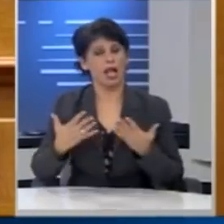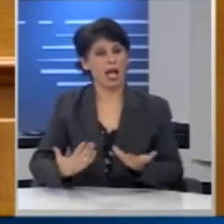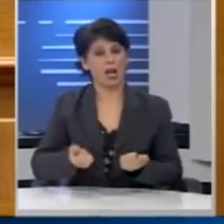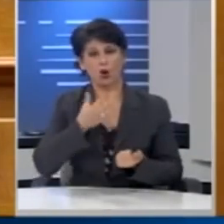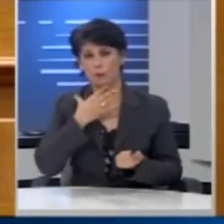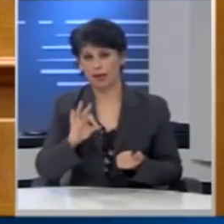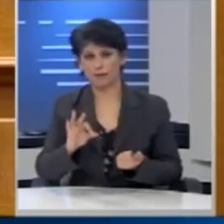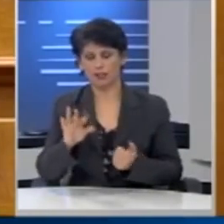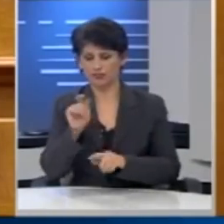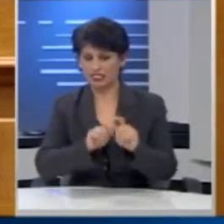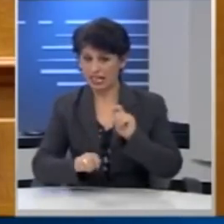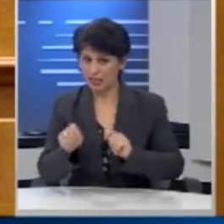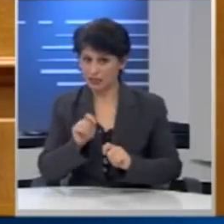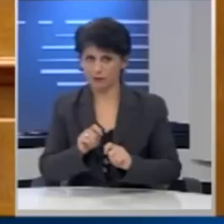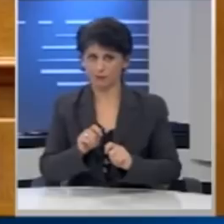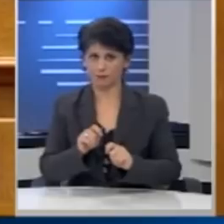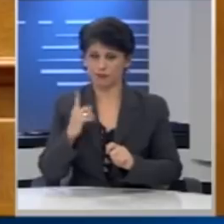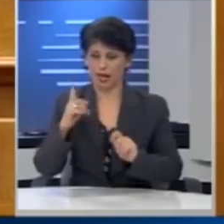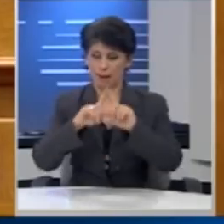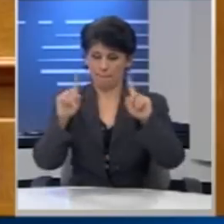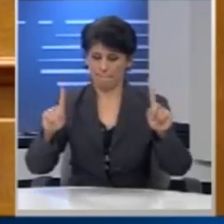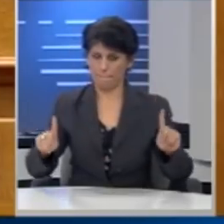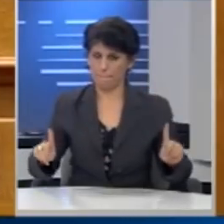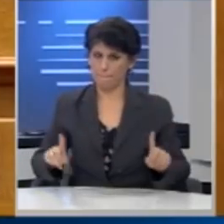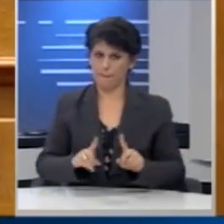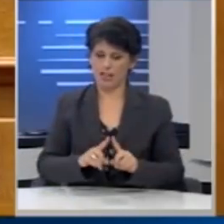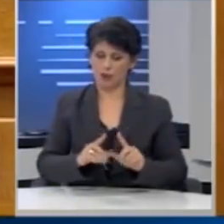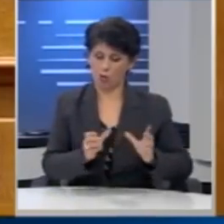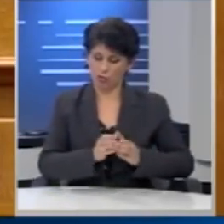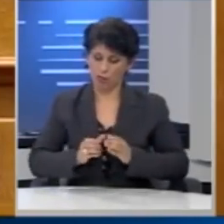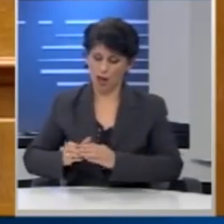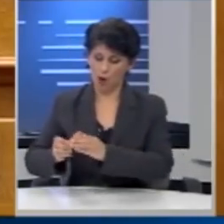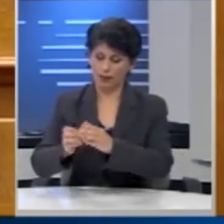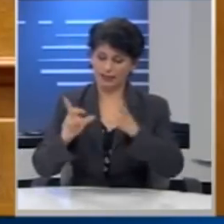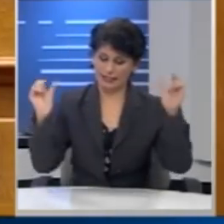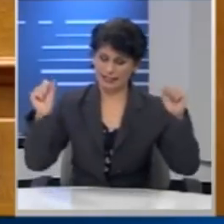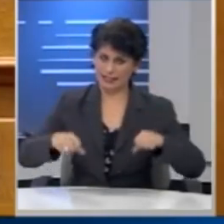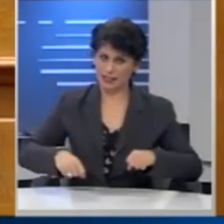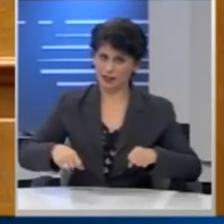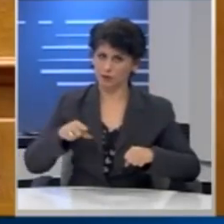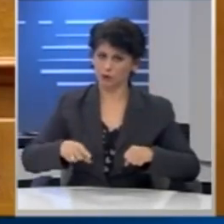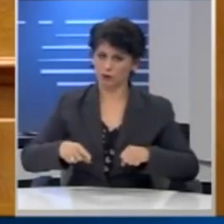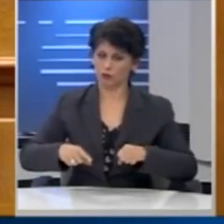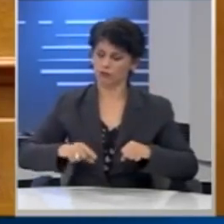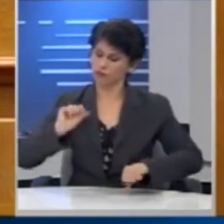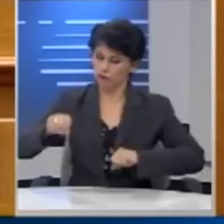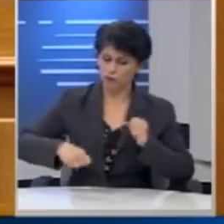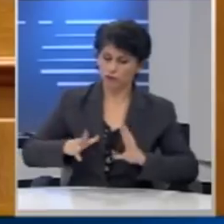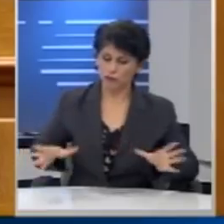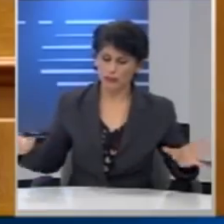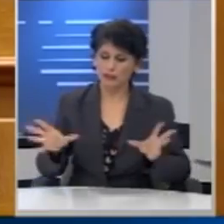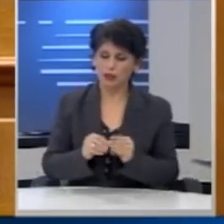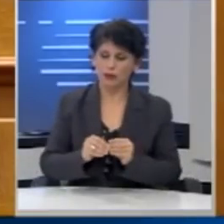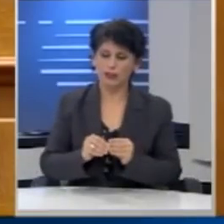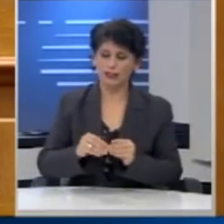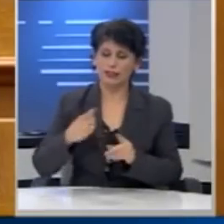λοιπόν διαμορφώσει ένα πλαίσιο διακομματικής συνένεσης, το οποίο κινητοποιεί συνολικά